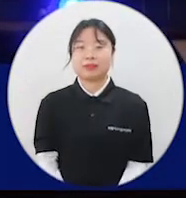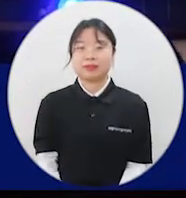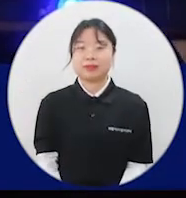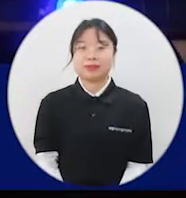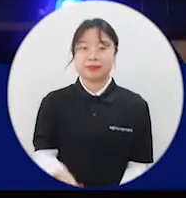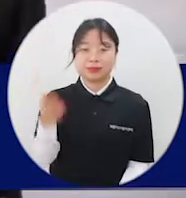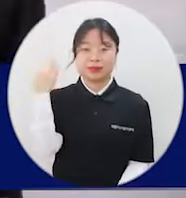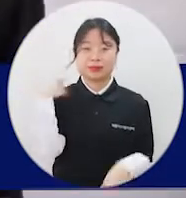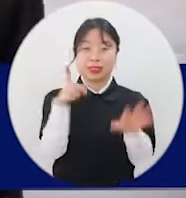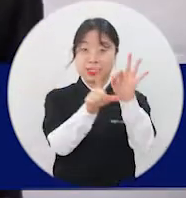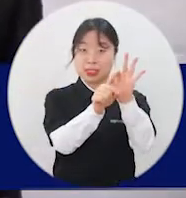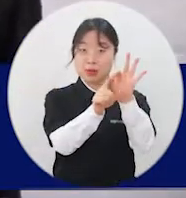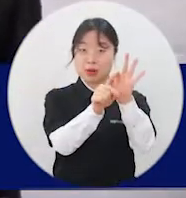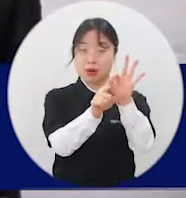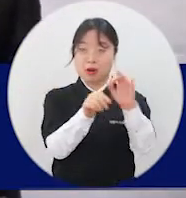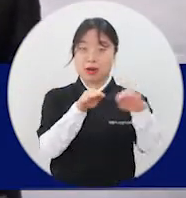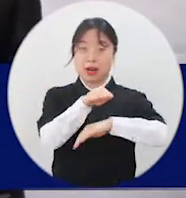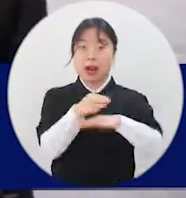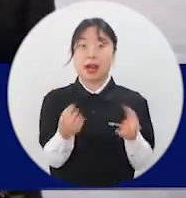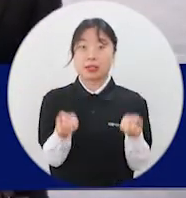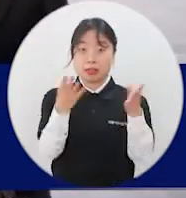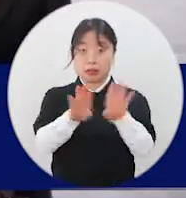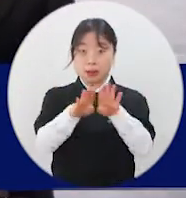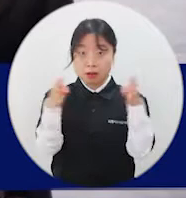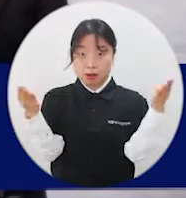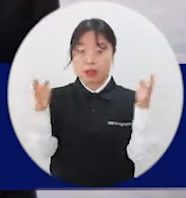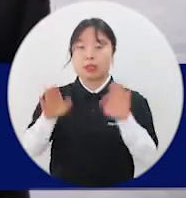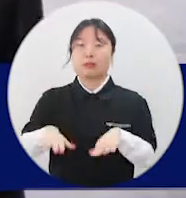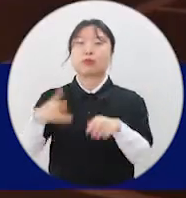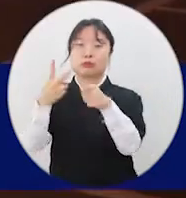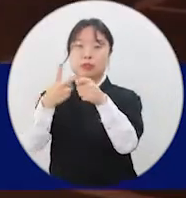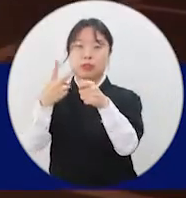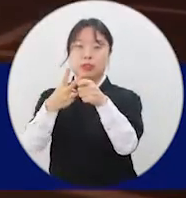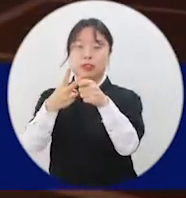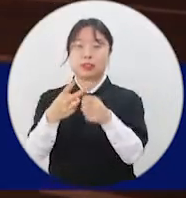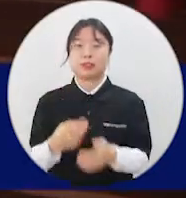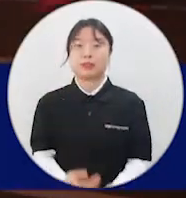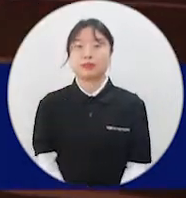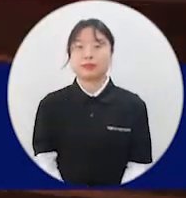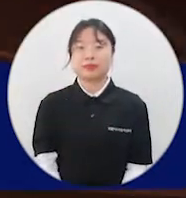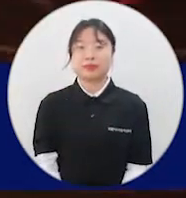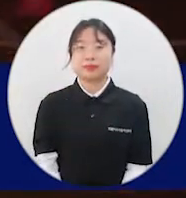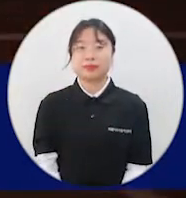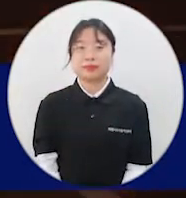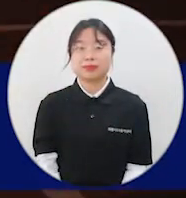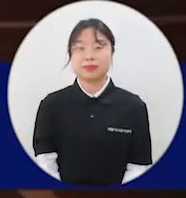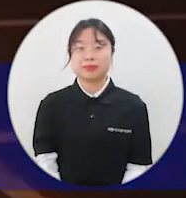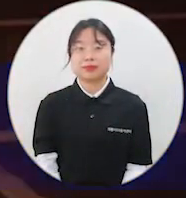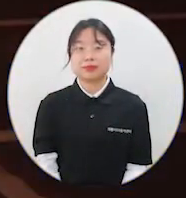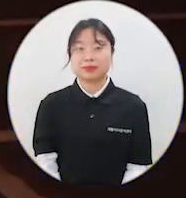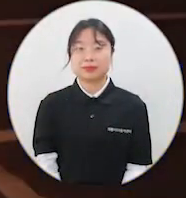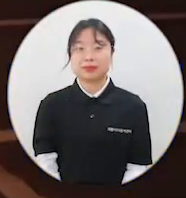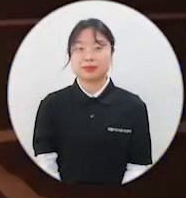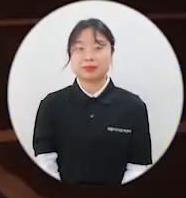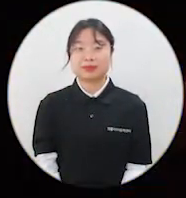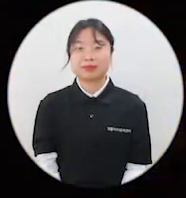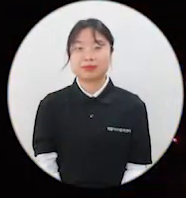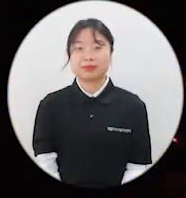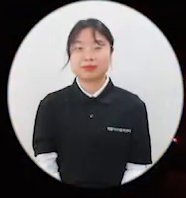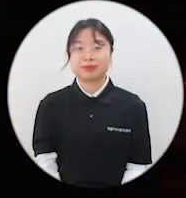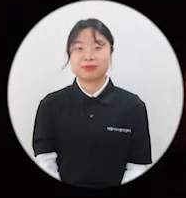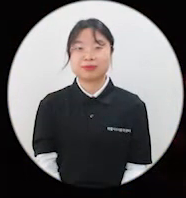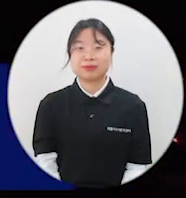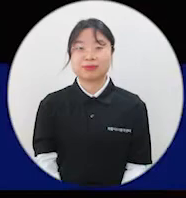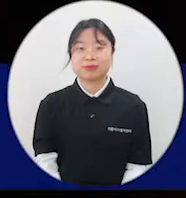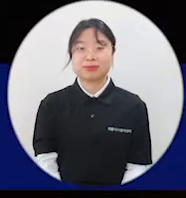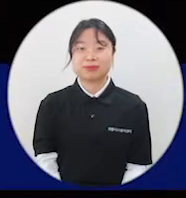이어 두 번째로 열린 것으로 문화로 행복한 의왕이라는 문화예술 프로그램 지원 사업으로 진행됐는데요.